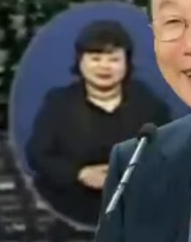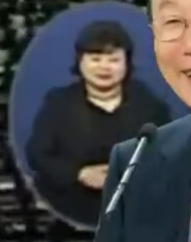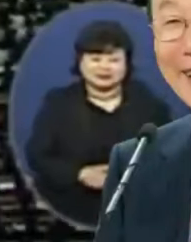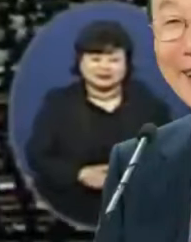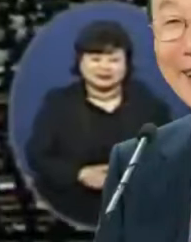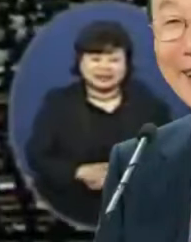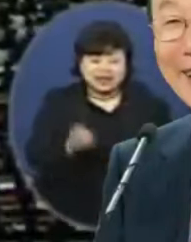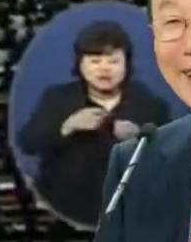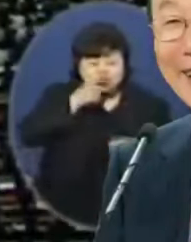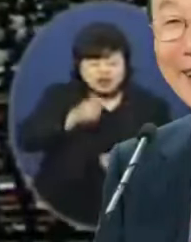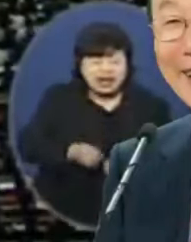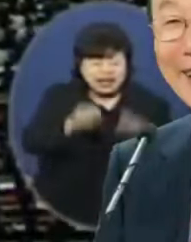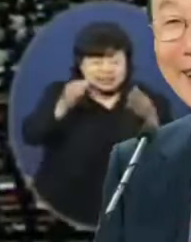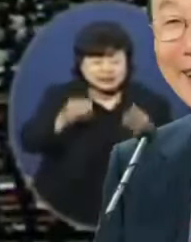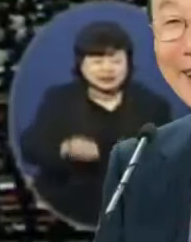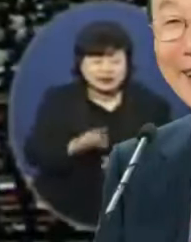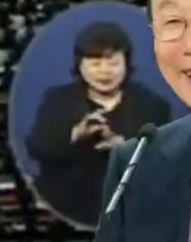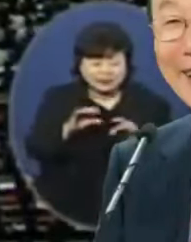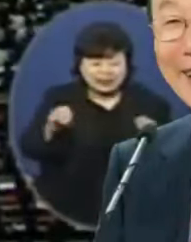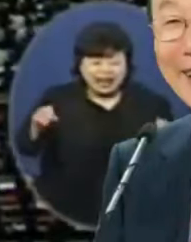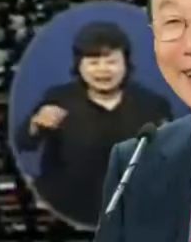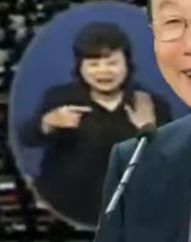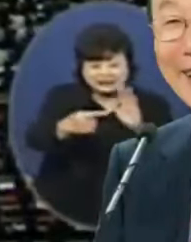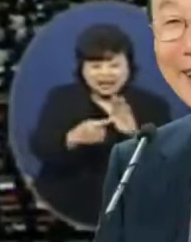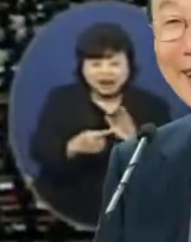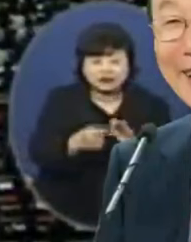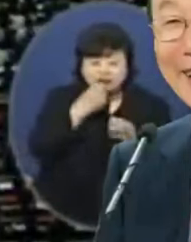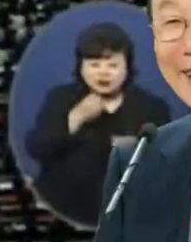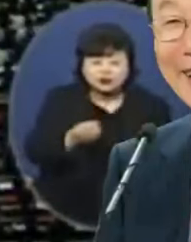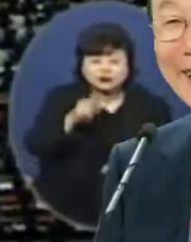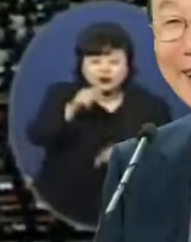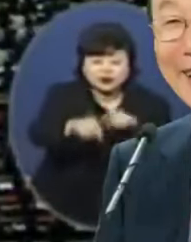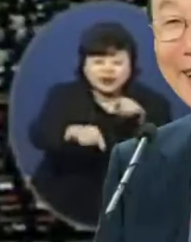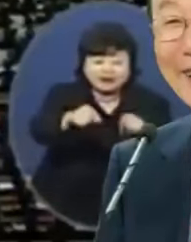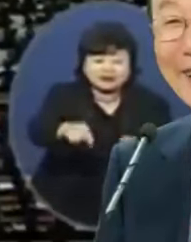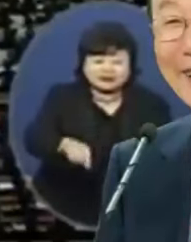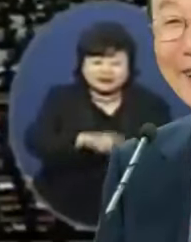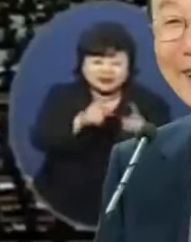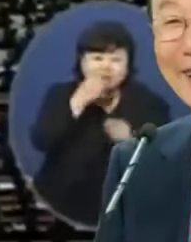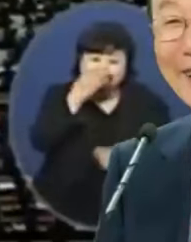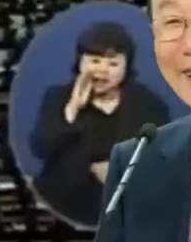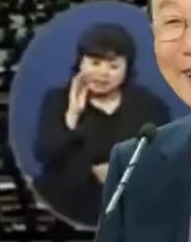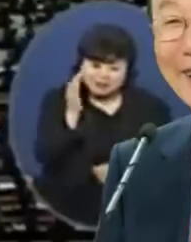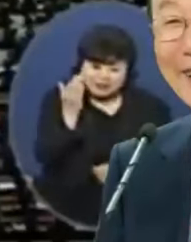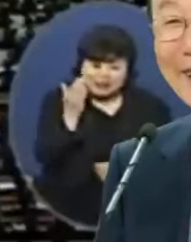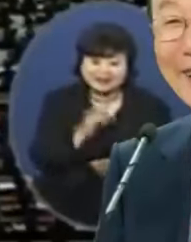땅을 지나서 마른 땅을 지나서 축복의 땅으로 들어가서 우리는 살 수가 있는 것입니다.